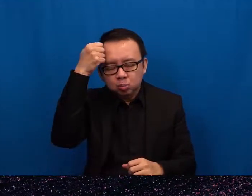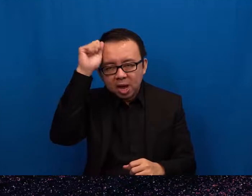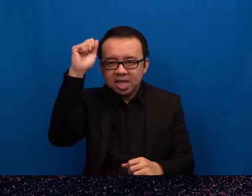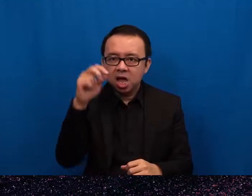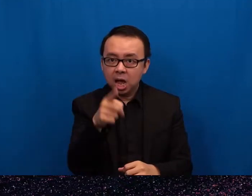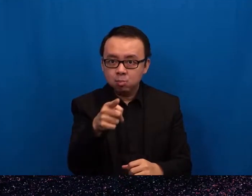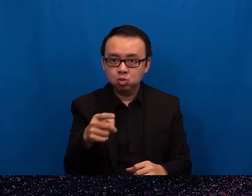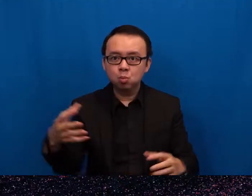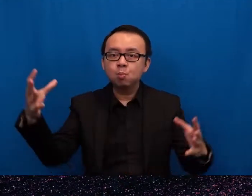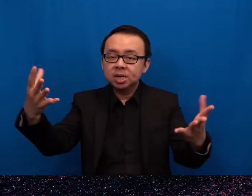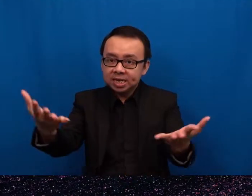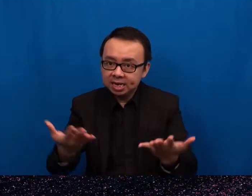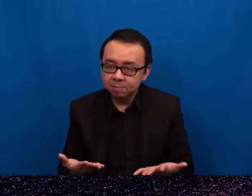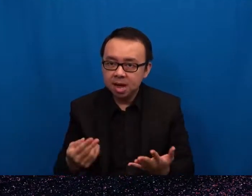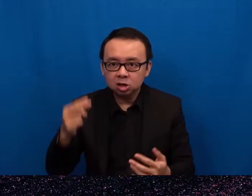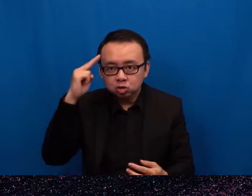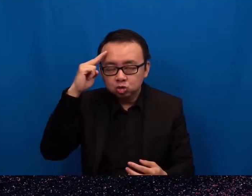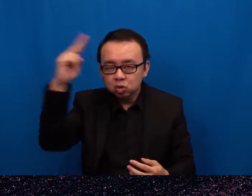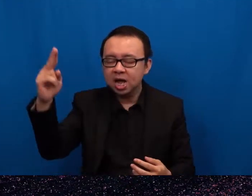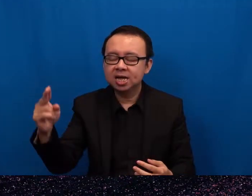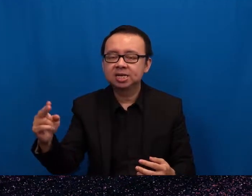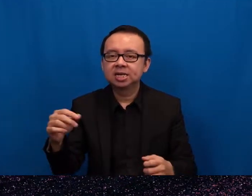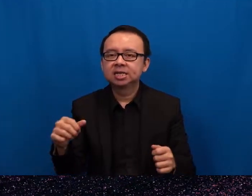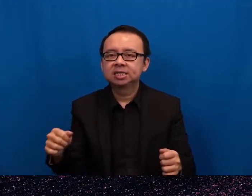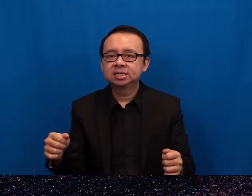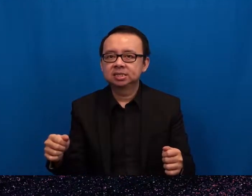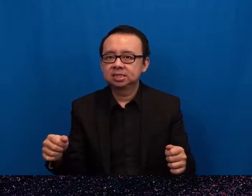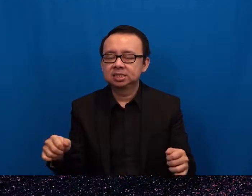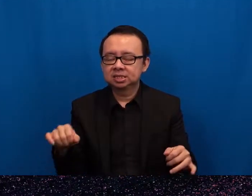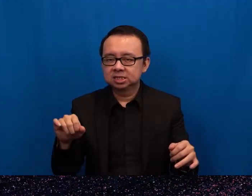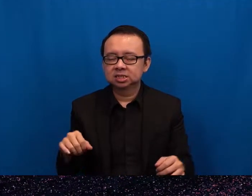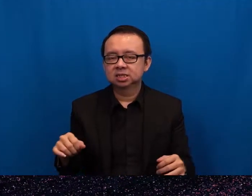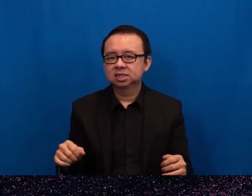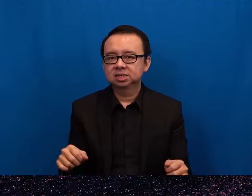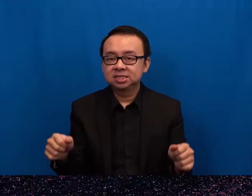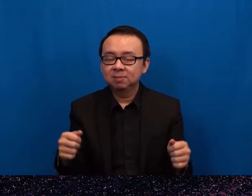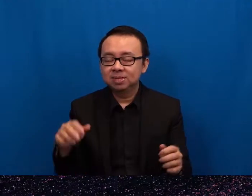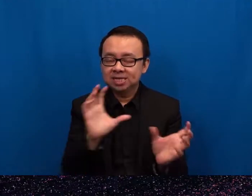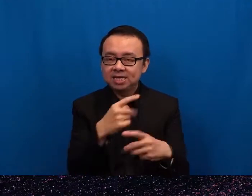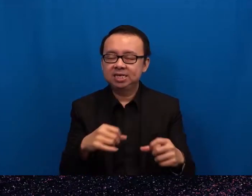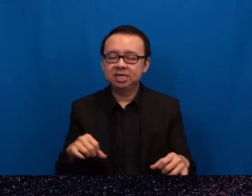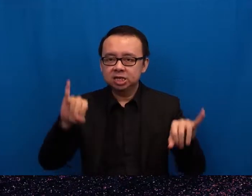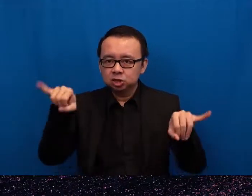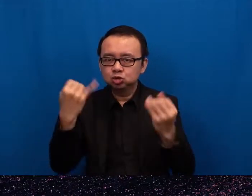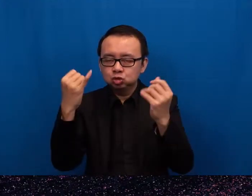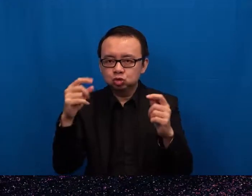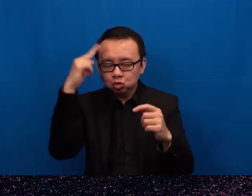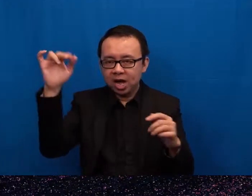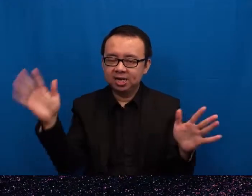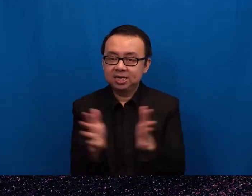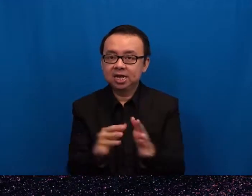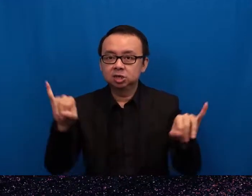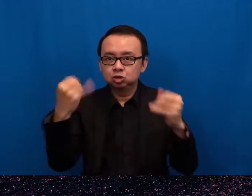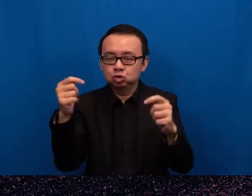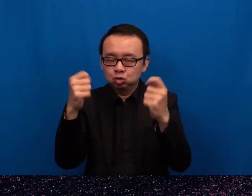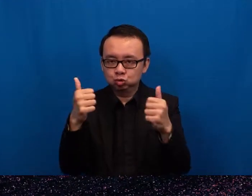Tuhan dan Juru Selamatmu secara pribadi. Letakkan tangan di dadamu. Kalau Anda mau menerima Yesus, dan kalau ada di sini